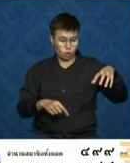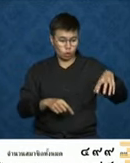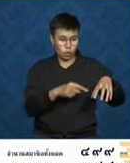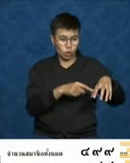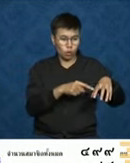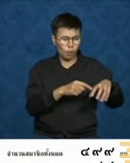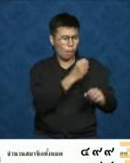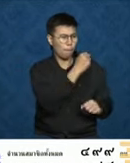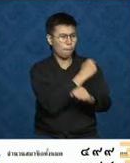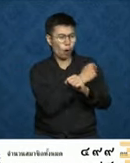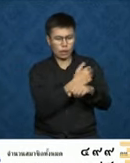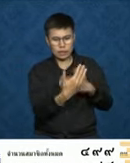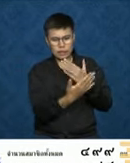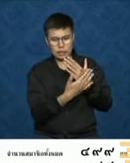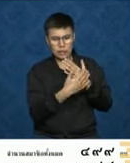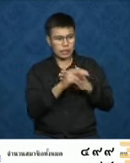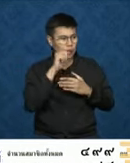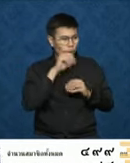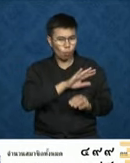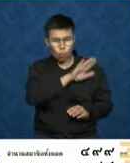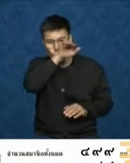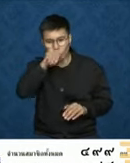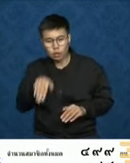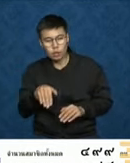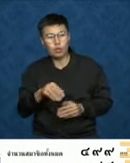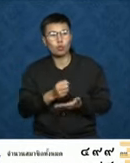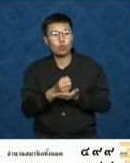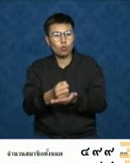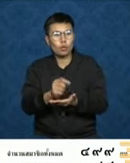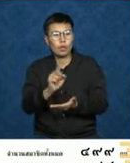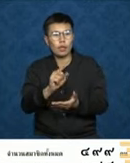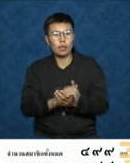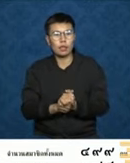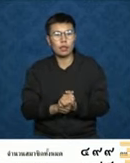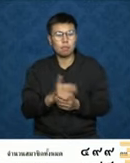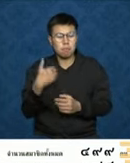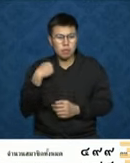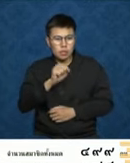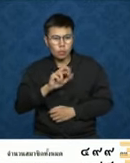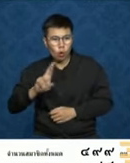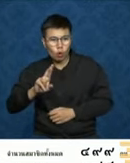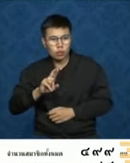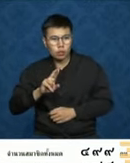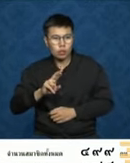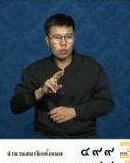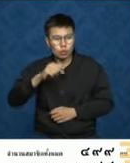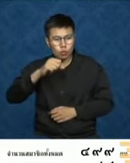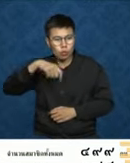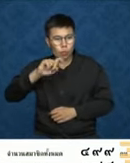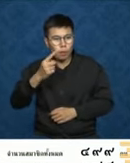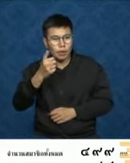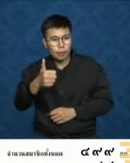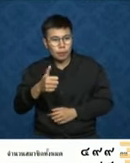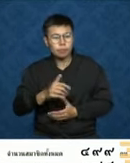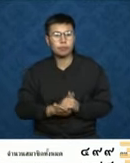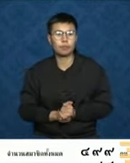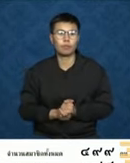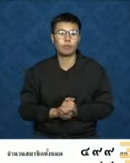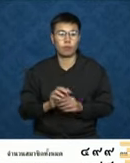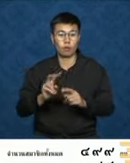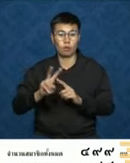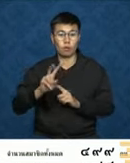กลับมาใช้งานได้อีกเมื่อไหร่สามารถติดตั้ง 2ทุ่นในทะเลอดามันเพื่อสสำรองได้หรือไม่ขอสไลด์แผที่ 2ครับ